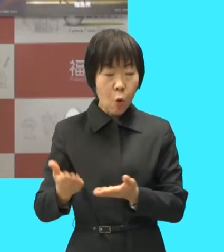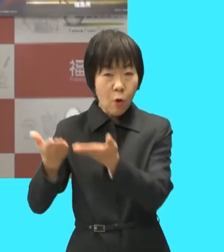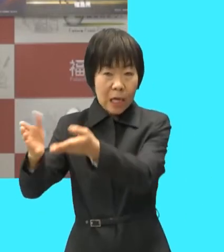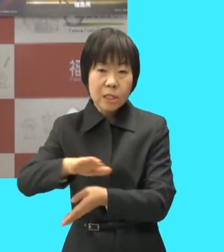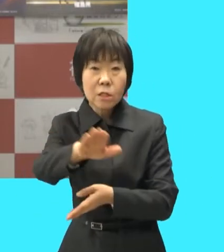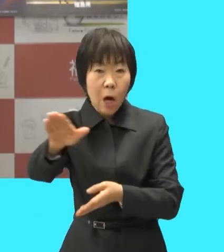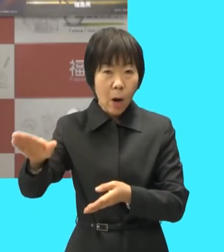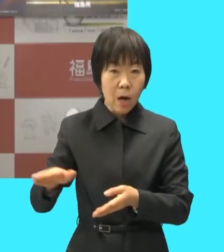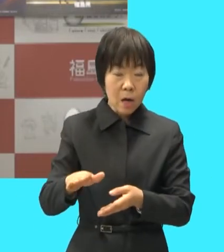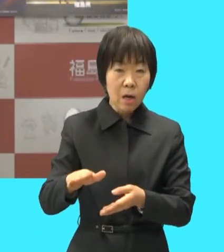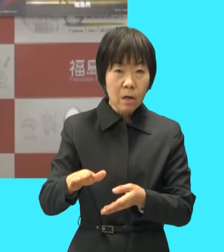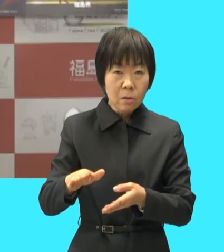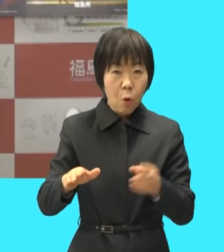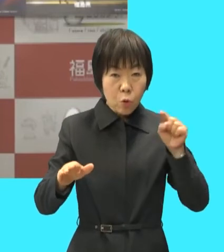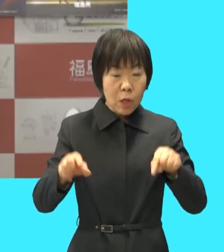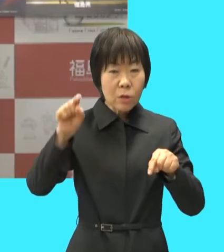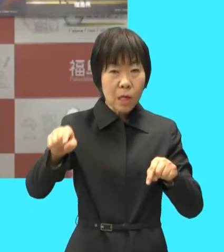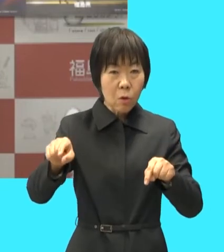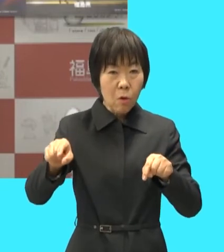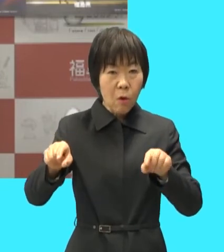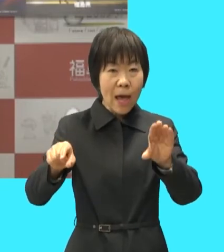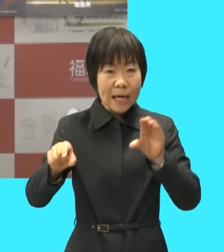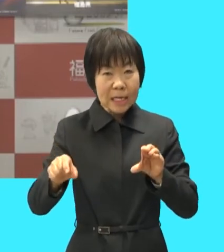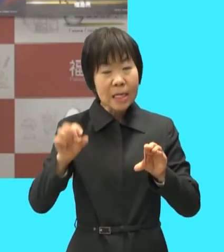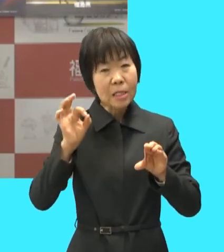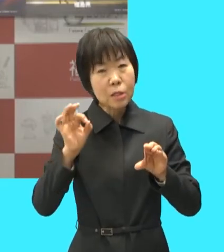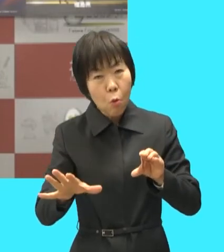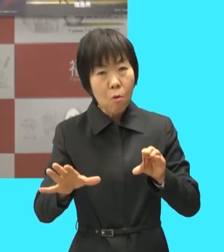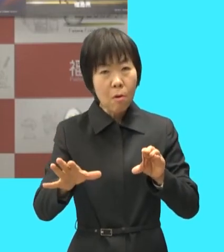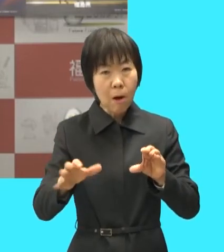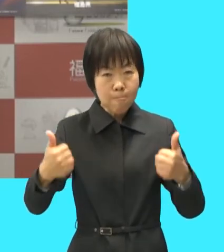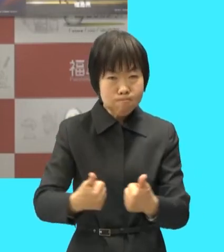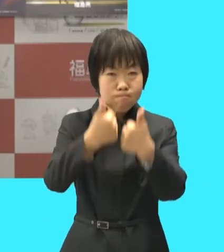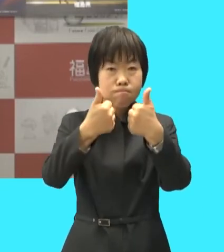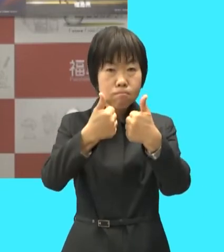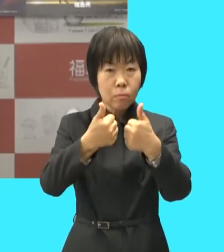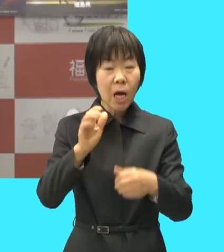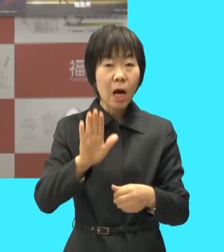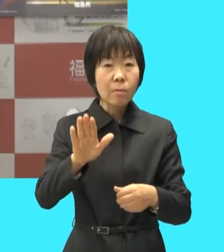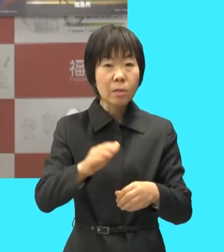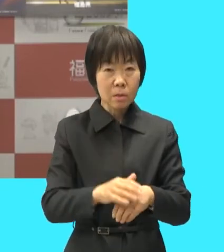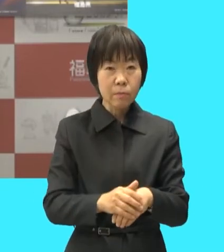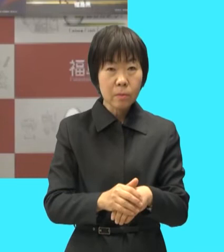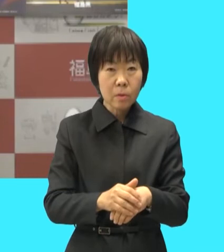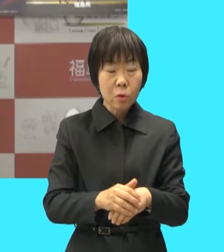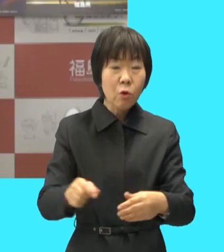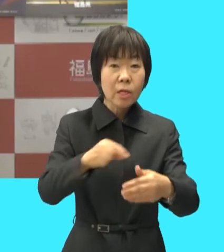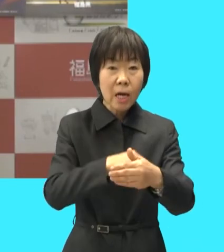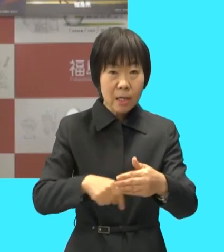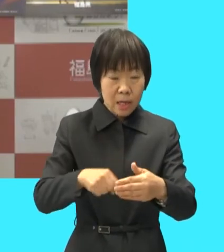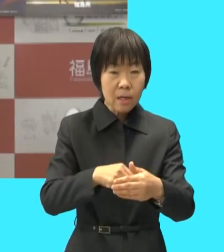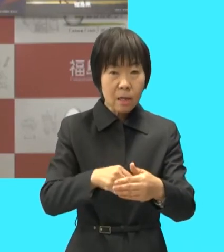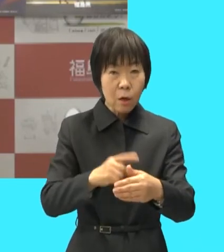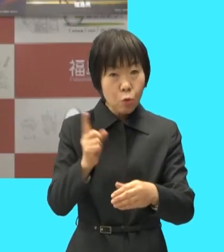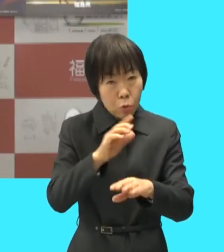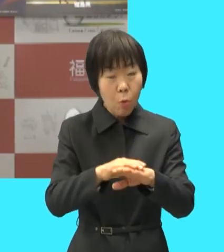ければいけない側、このそれぞれの利害が対立するという側面がどうしても出てまいります。そういう中で